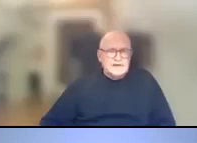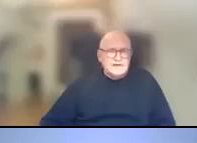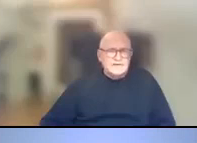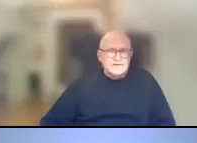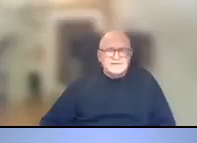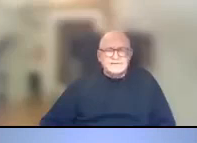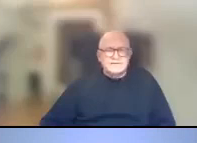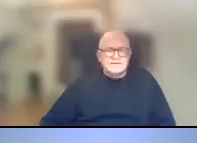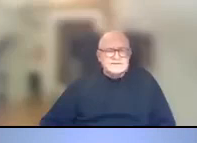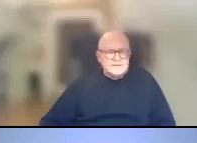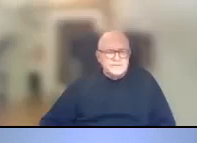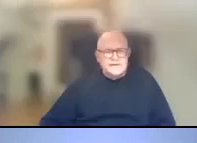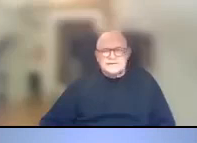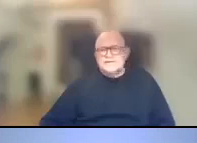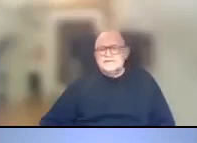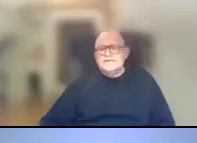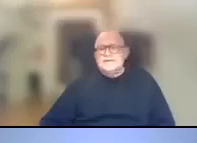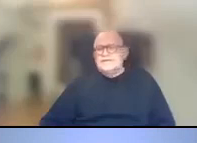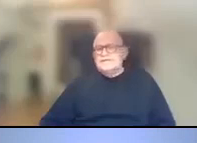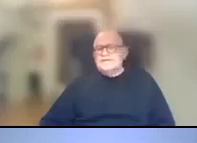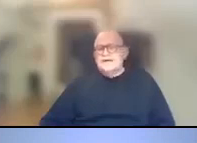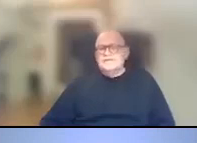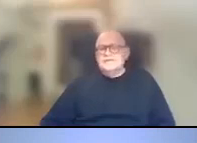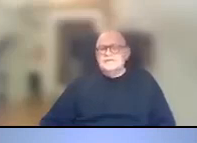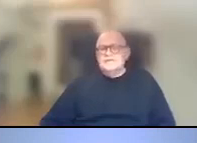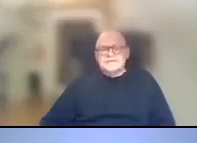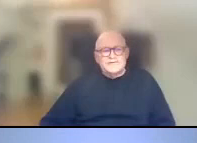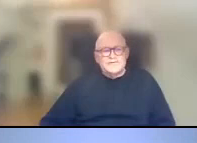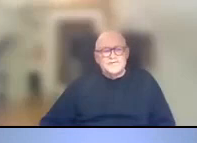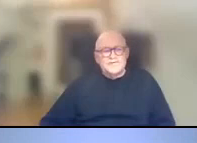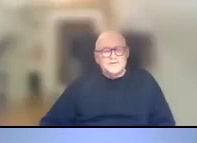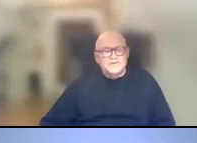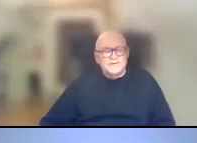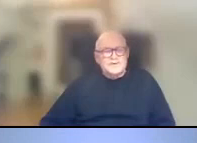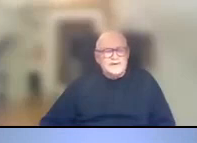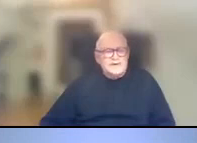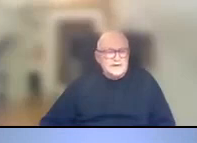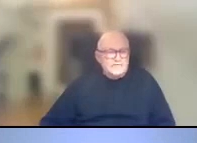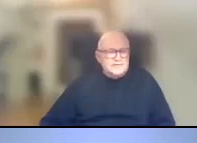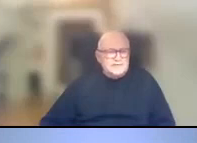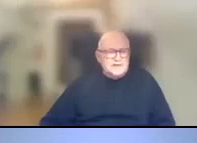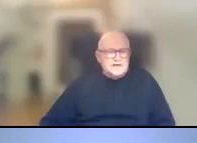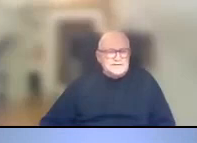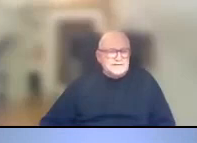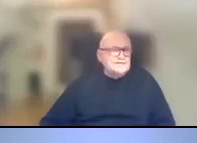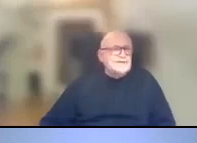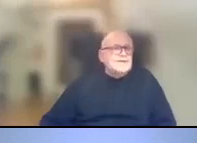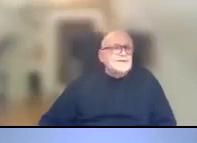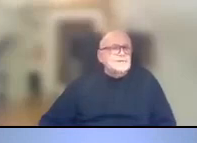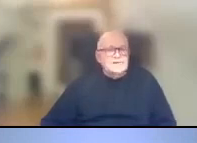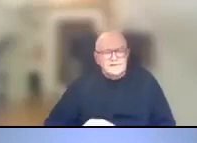Nils H. es selber erzählt. Dies ist eine Sendung, die der WDR ausgestrahlt